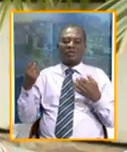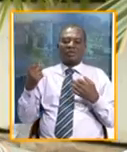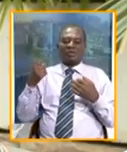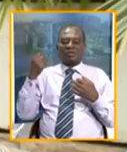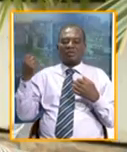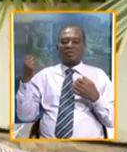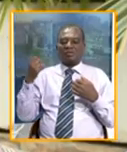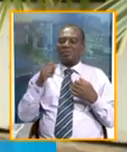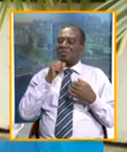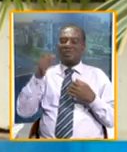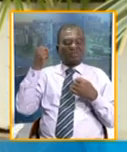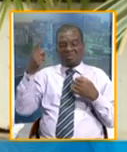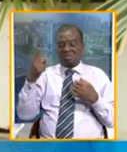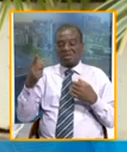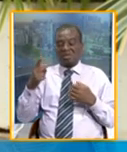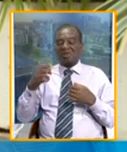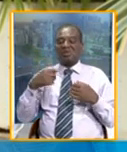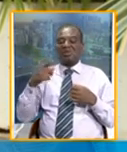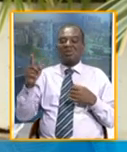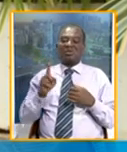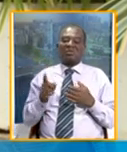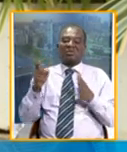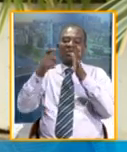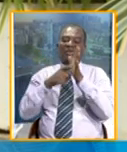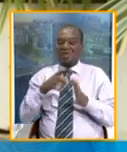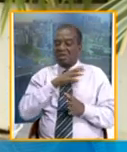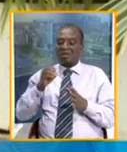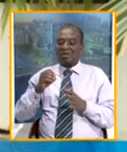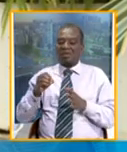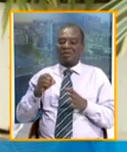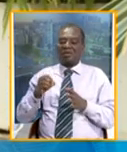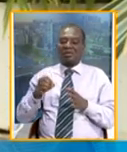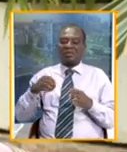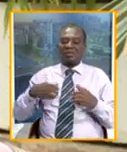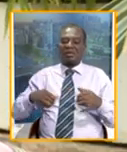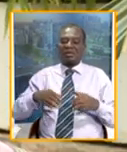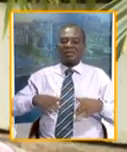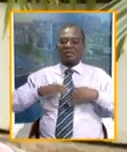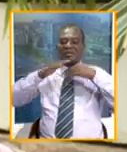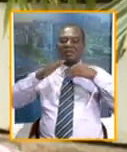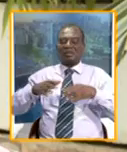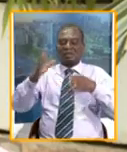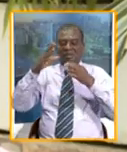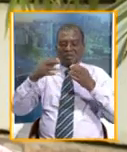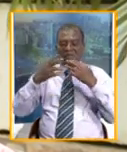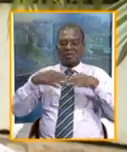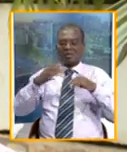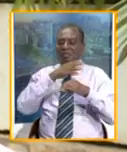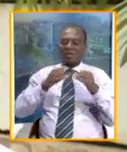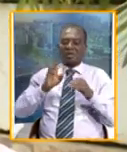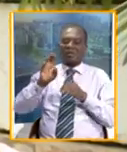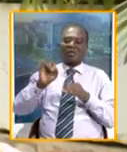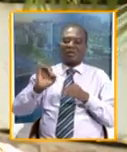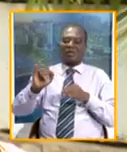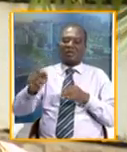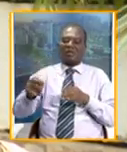estiment qu'ils ne sont pas satisfaits de la prestation reçue de CIE, ils peuvent recourir gratuitement